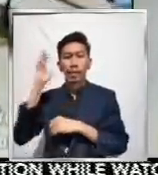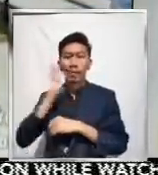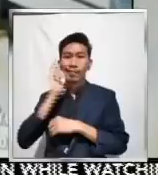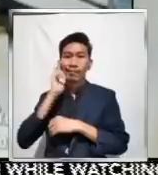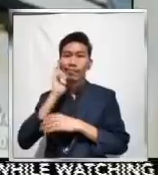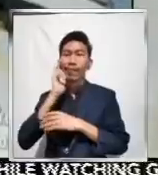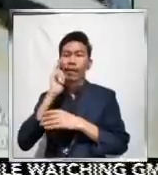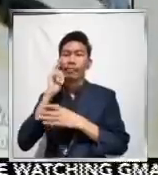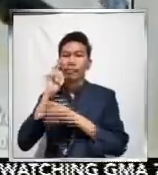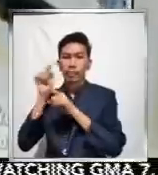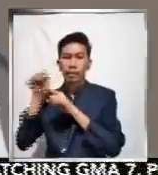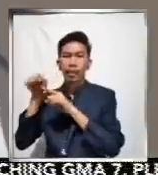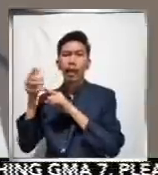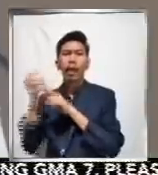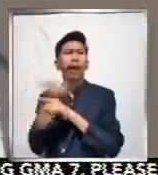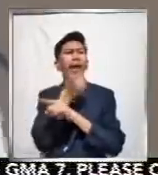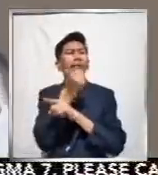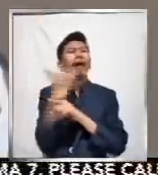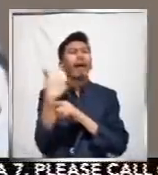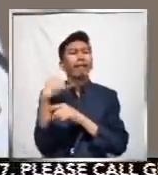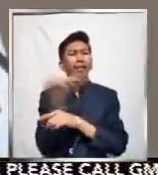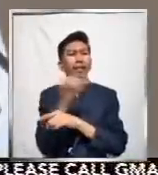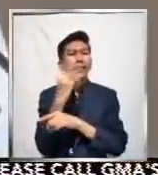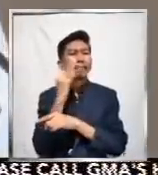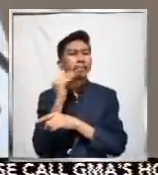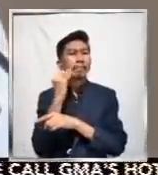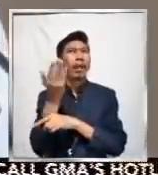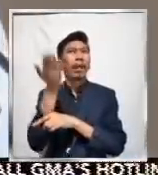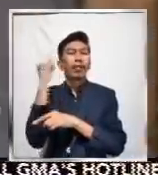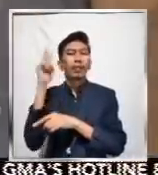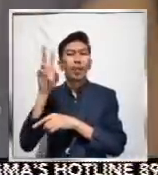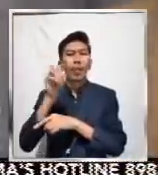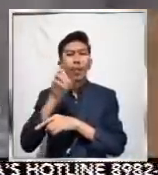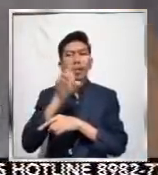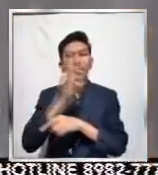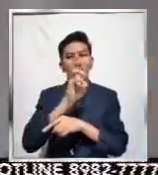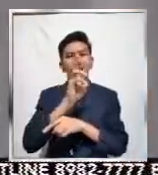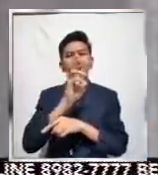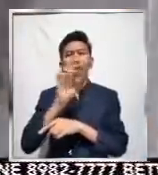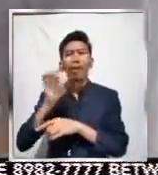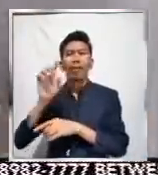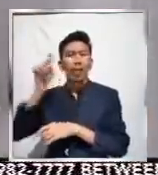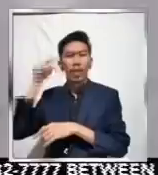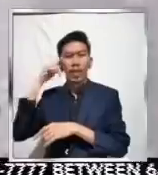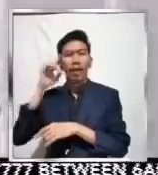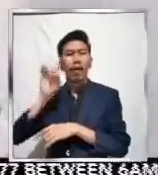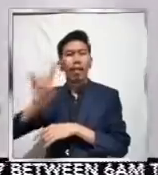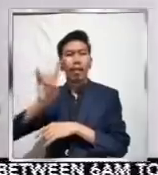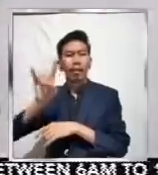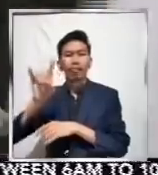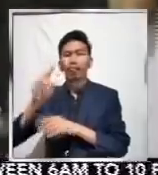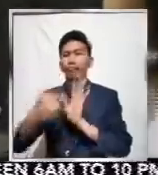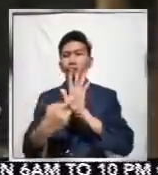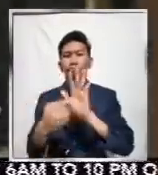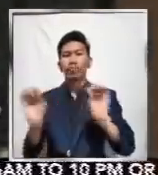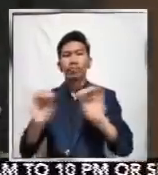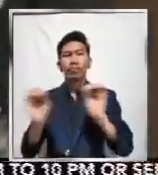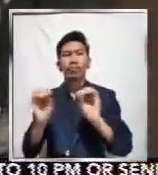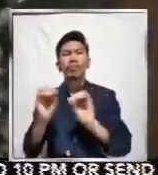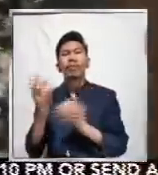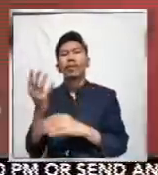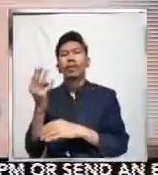noong eleksyon 2016, kabilang sina dating Senador Marojas at dating Senador Miriam Defensor Santiago na tumakbo rin